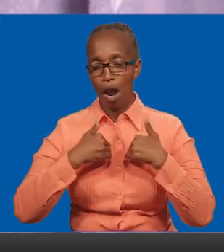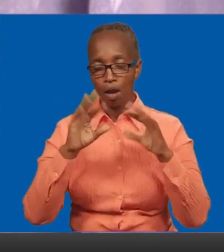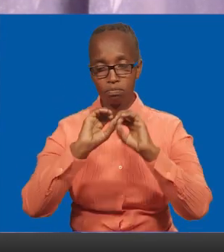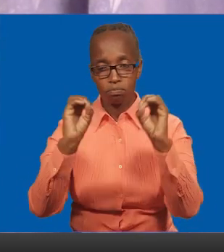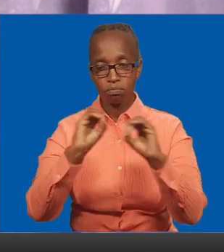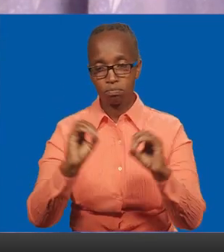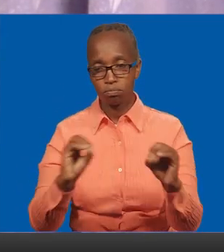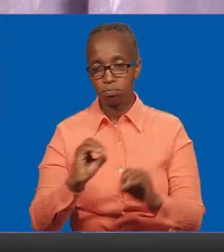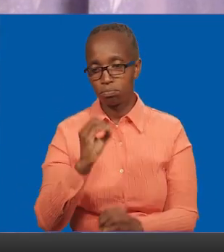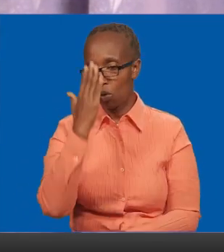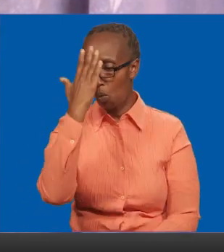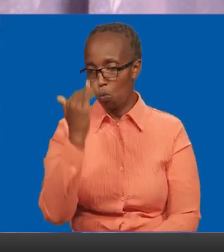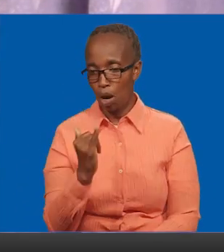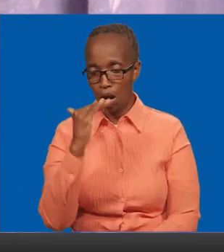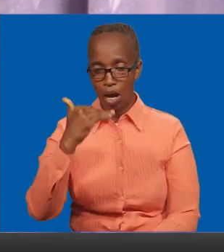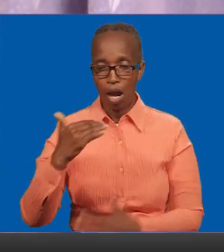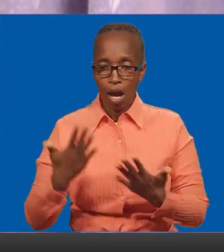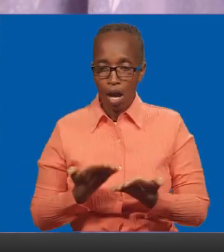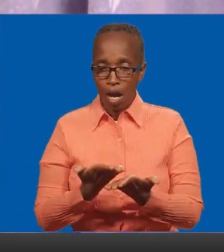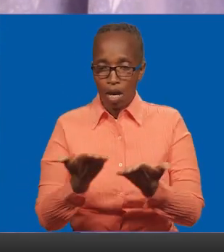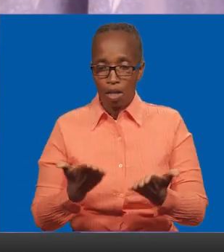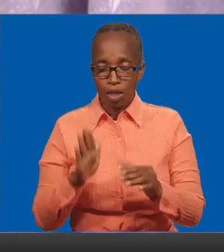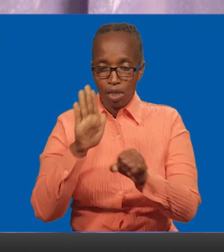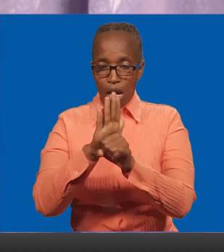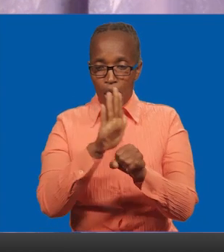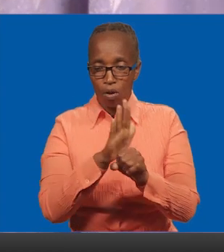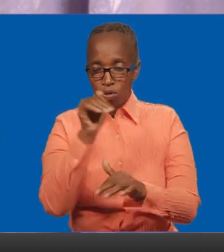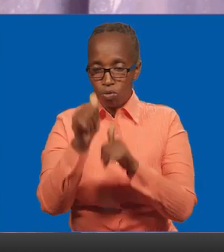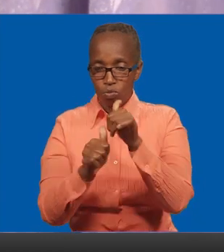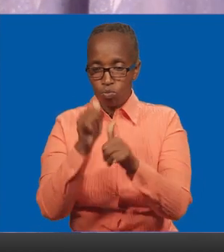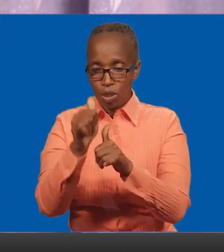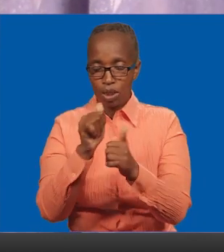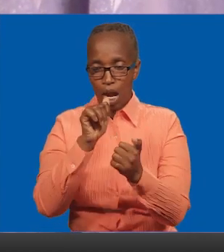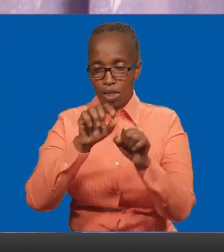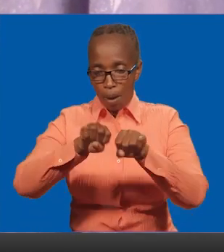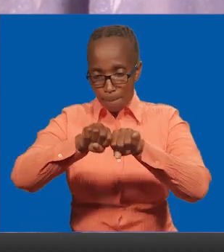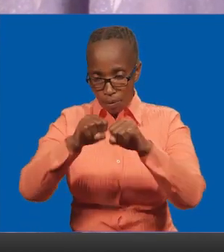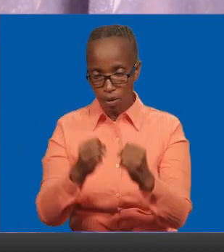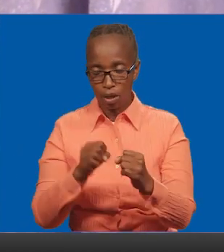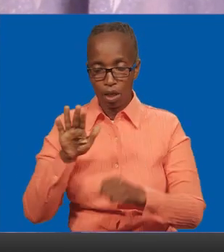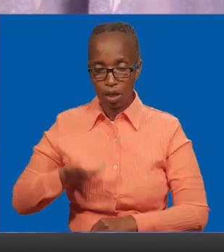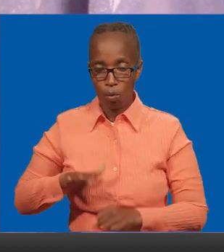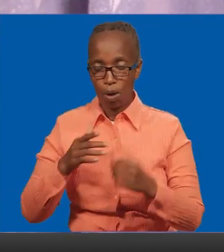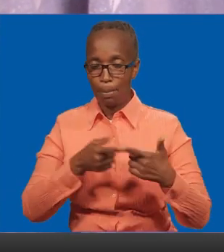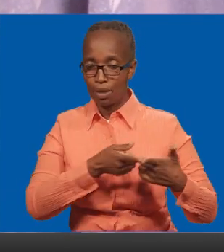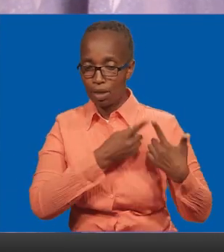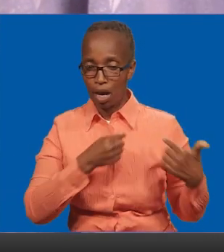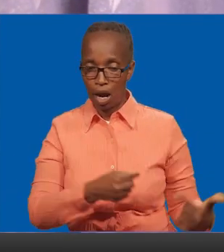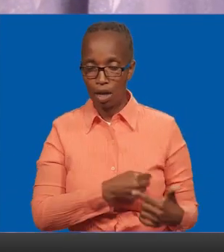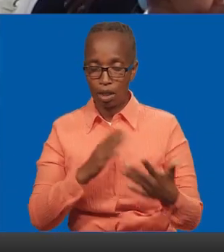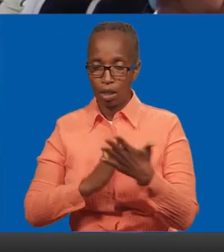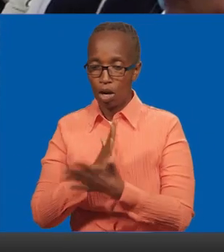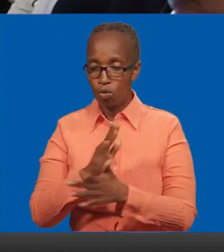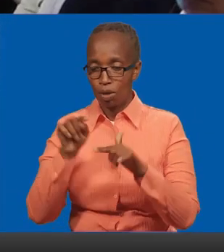especially this time of hopelessness, because there's so much that has broken the women's